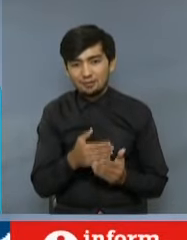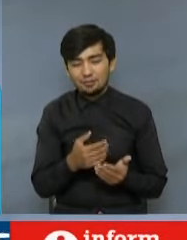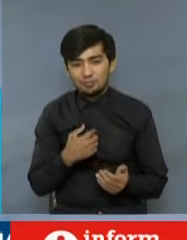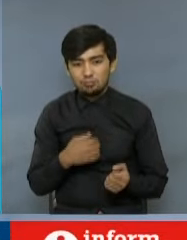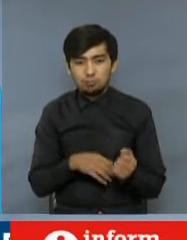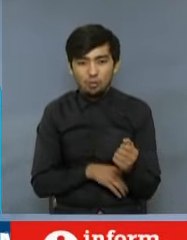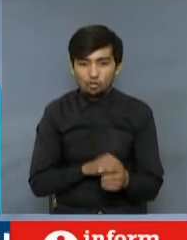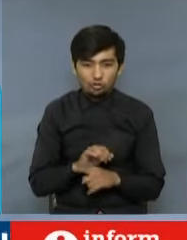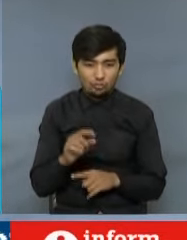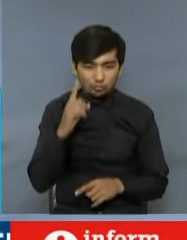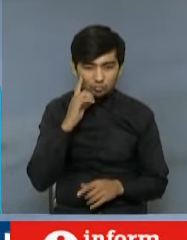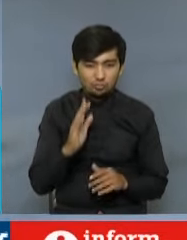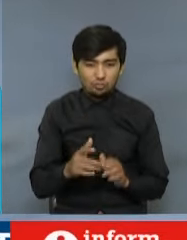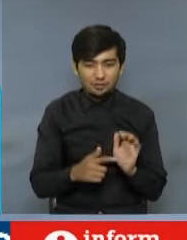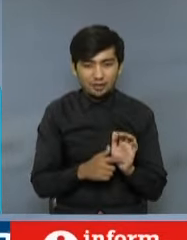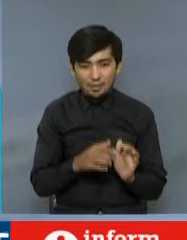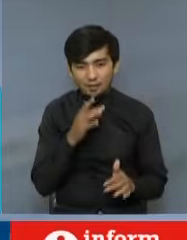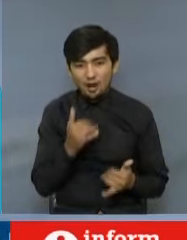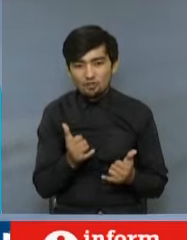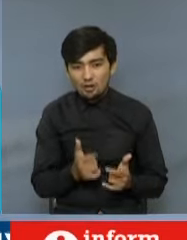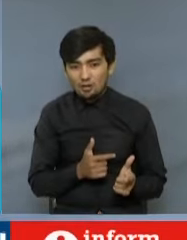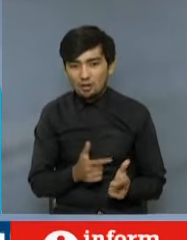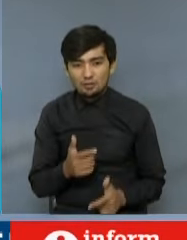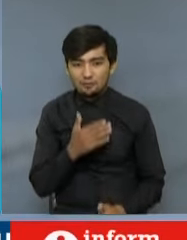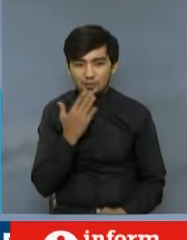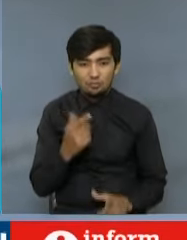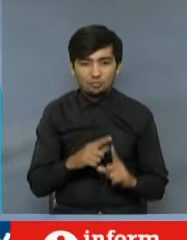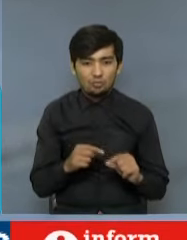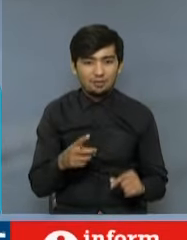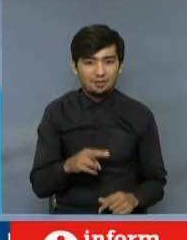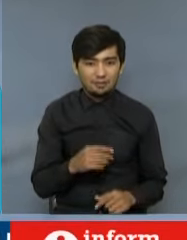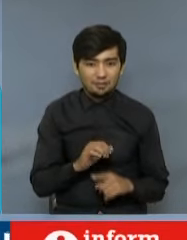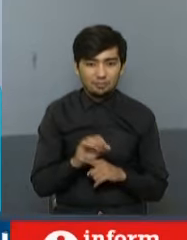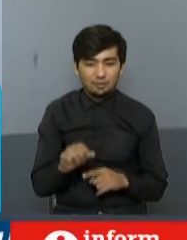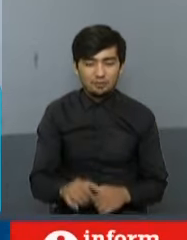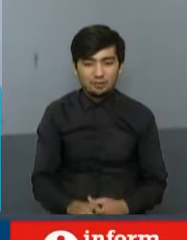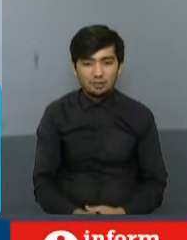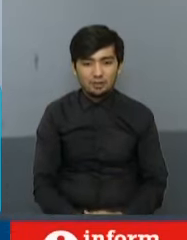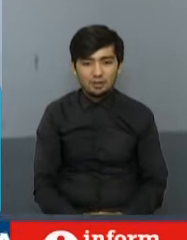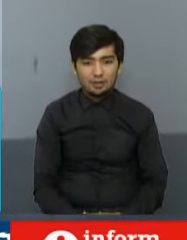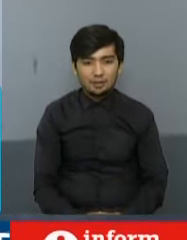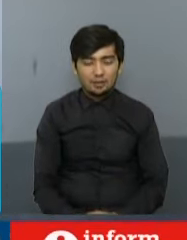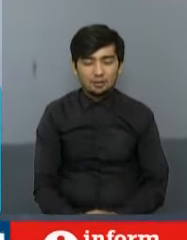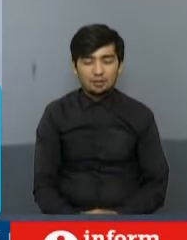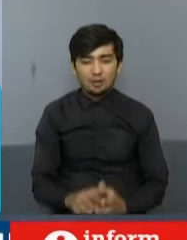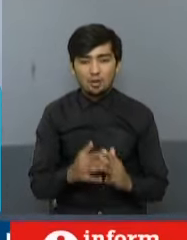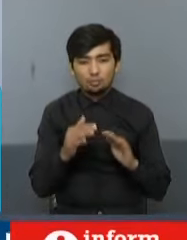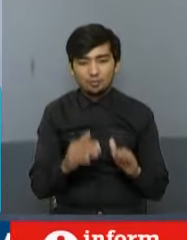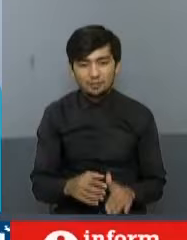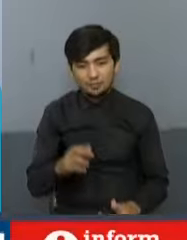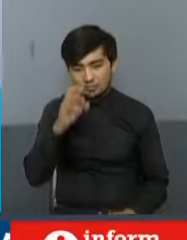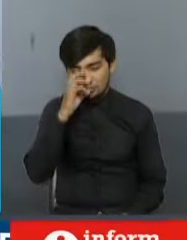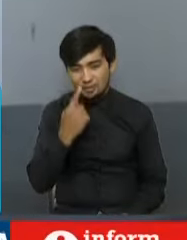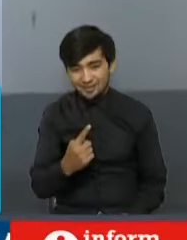берсем де мен мектепке дәл қазір дайын емеспін мектепке жіберуге. Ауылдағы мемлекеттік